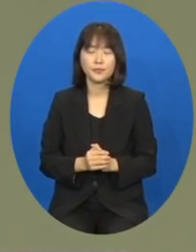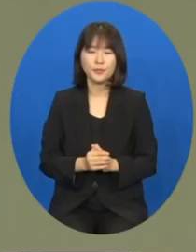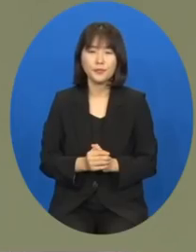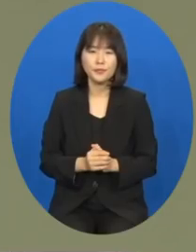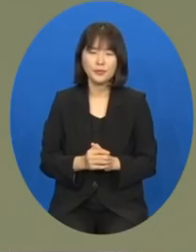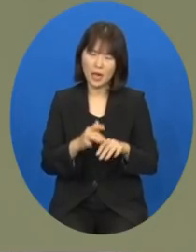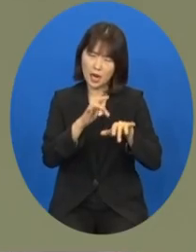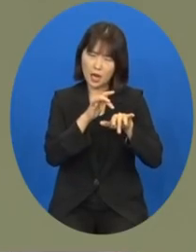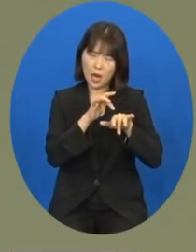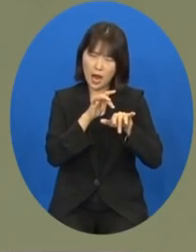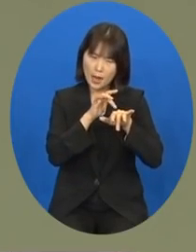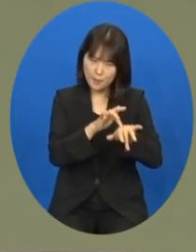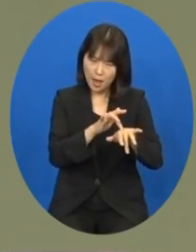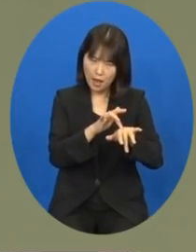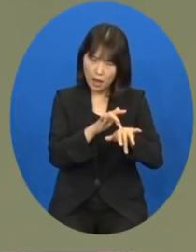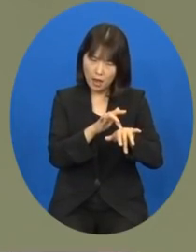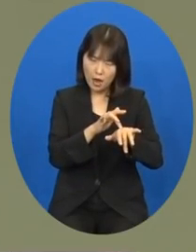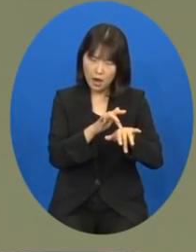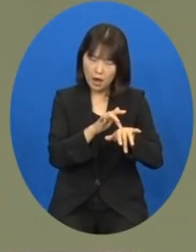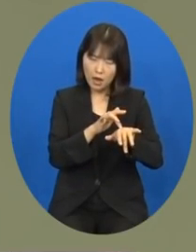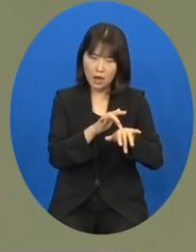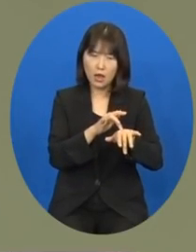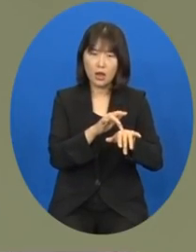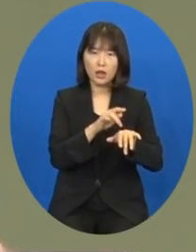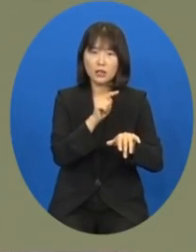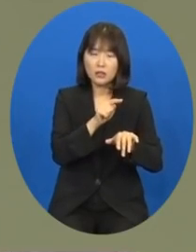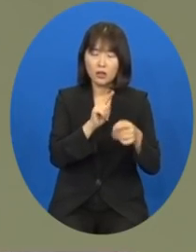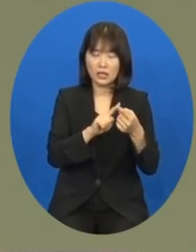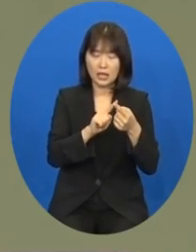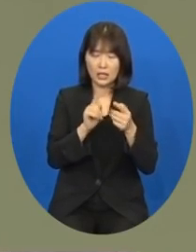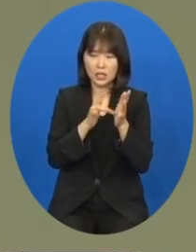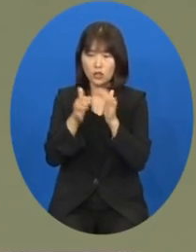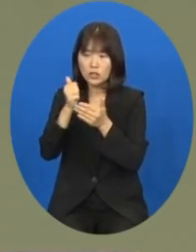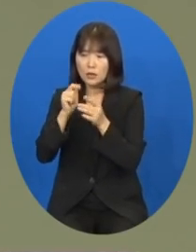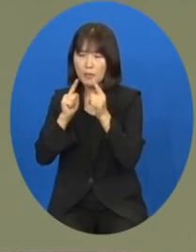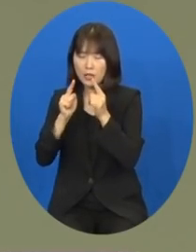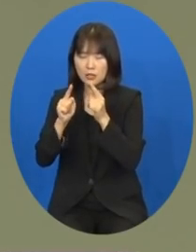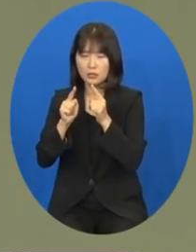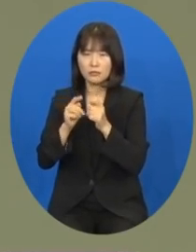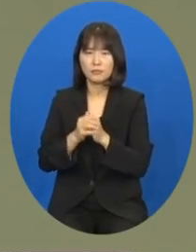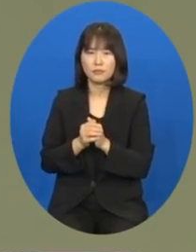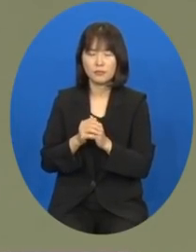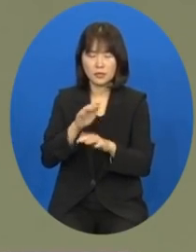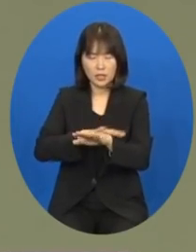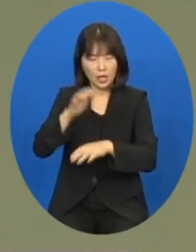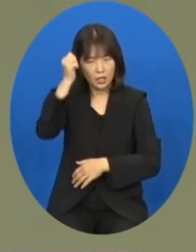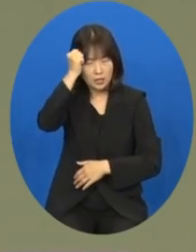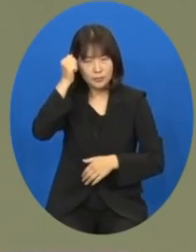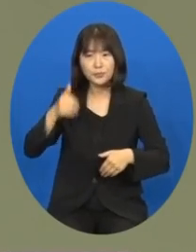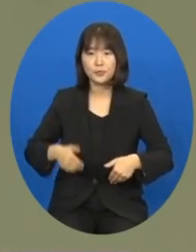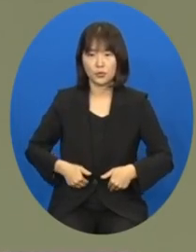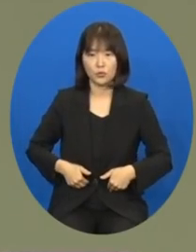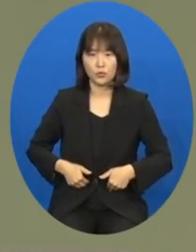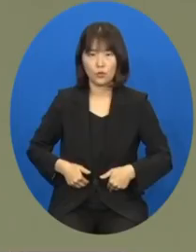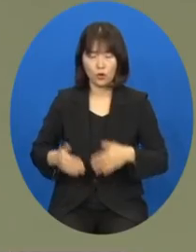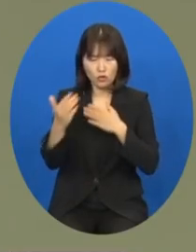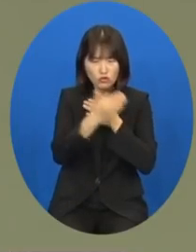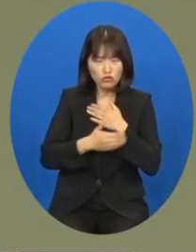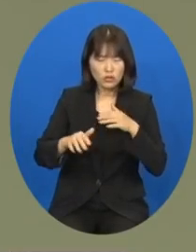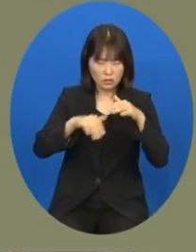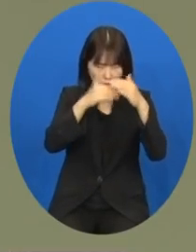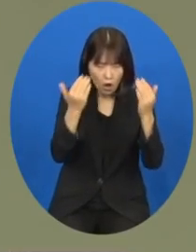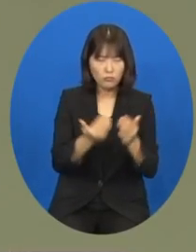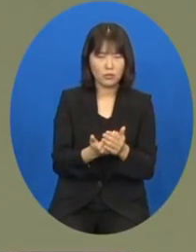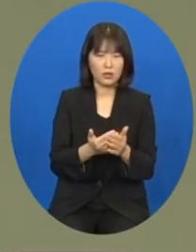안 말한 예수님 말을 흘겨 들어서는 안 됩니다 육의전 보라고 믿으면 누구나 누구나 그렇게 될 수 있다는 것 그래서